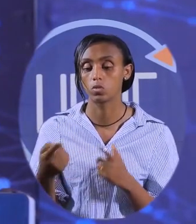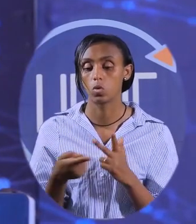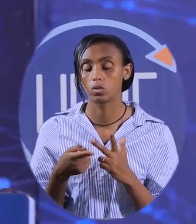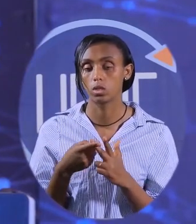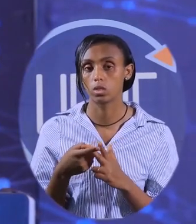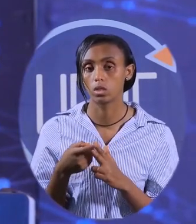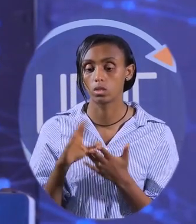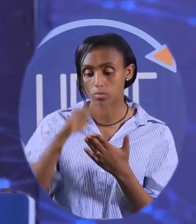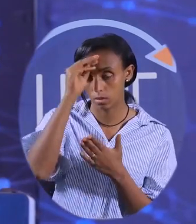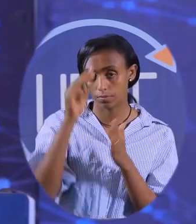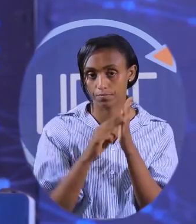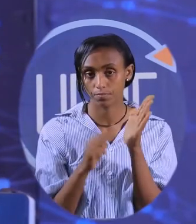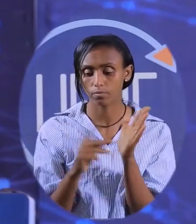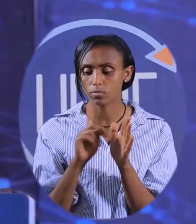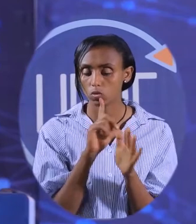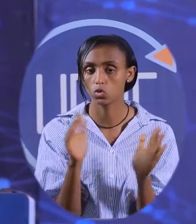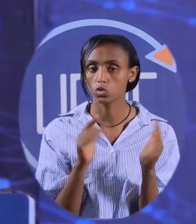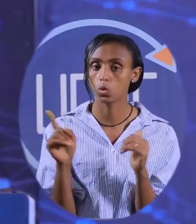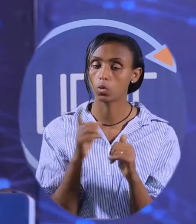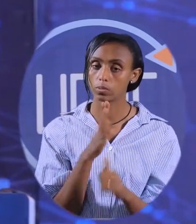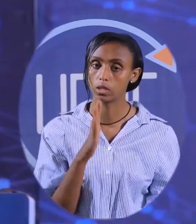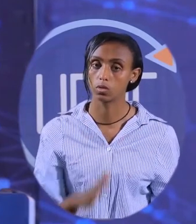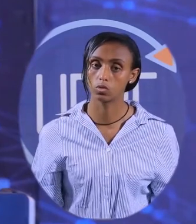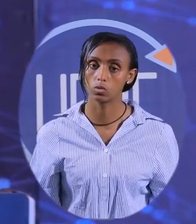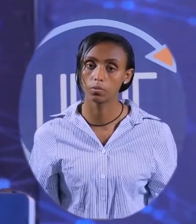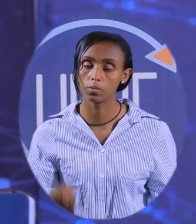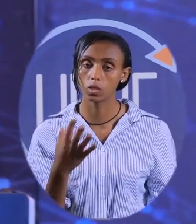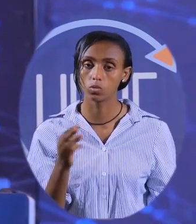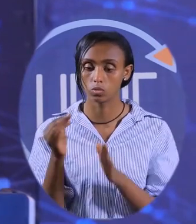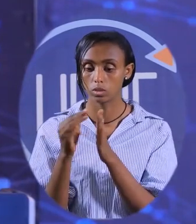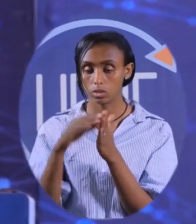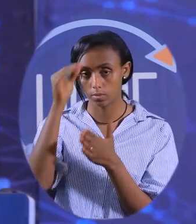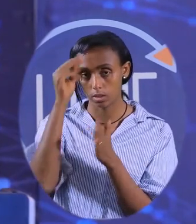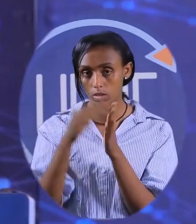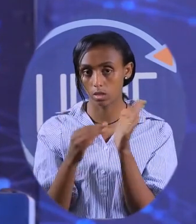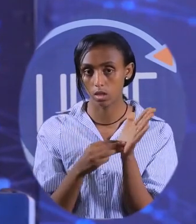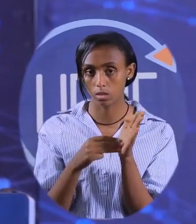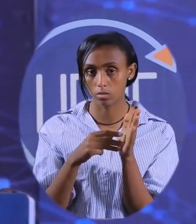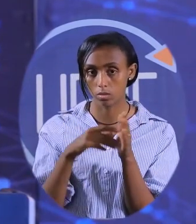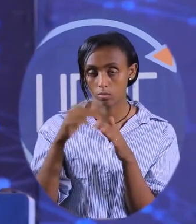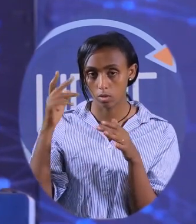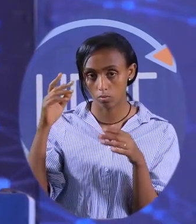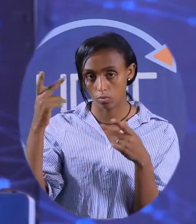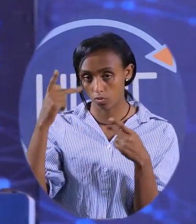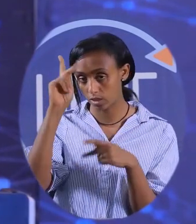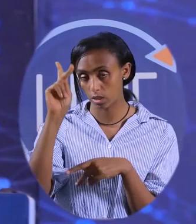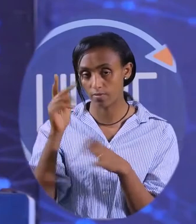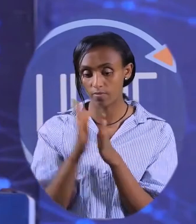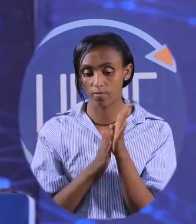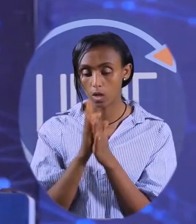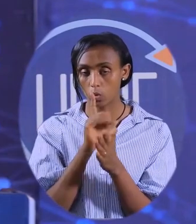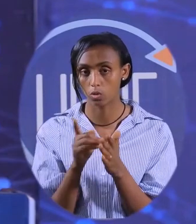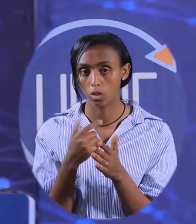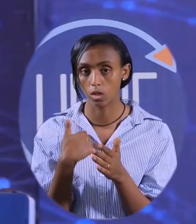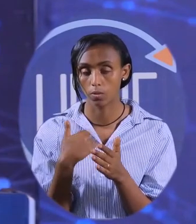ሶስተኛው ስለ ካሪኩለም ምንድን ነው ችግር የሆነው መሰላችሁ? በብዛት ካሪኩለም እስካሁን የሚከፈተው በፕሮፌሰሮች ፍላጎት ነው። እመኑኝ፣